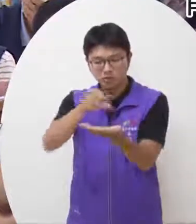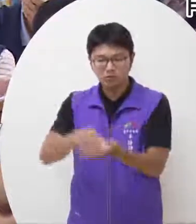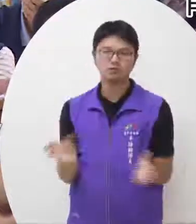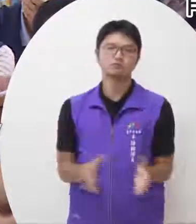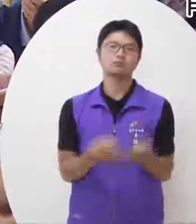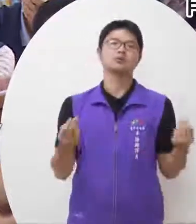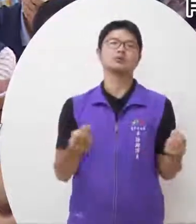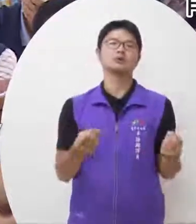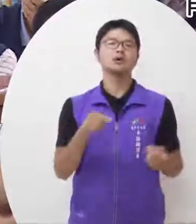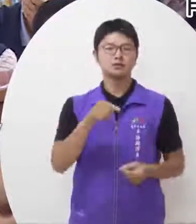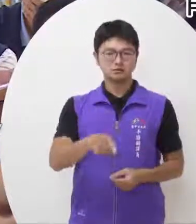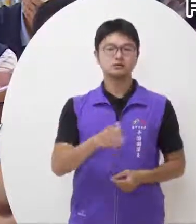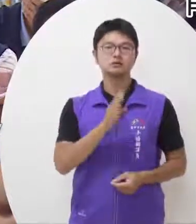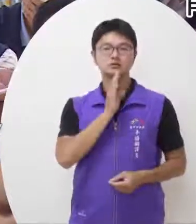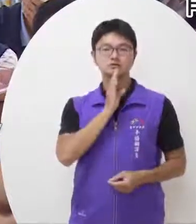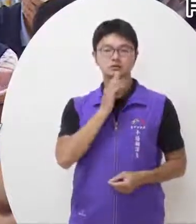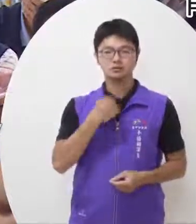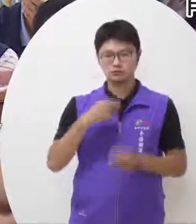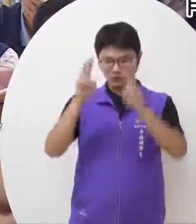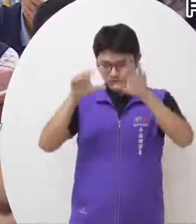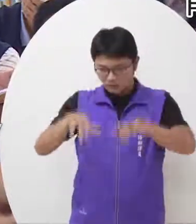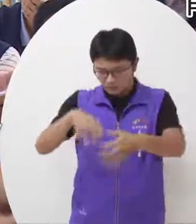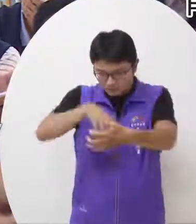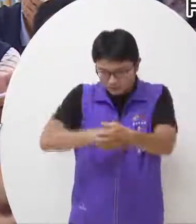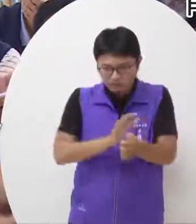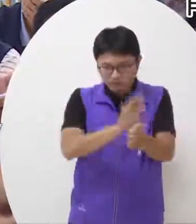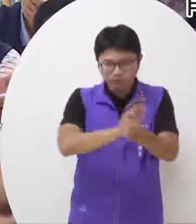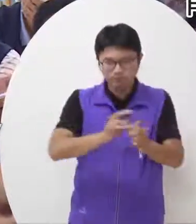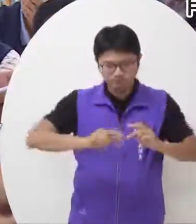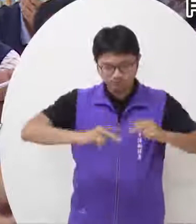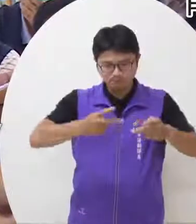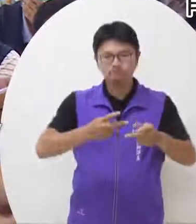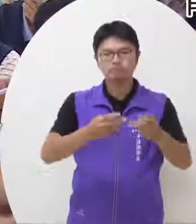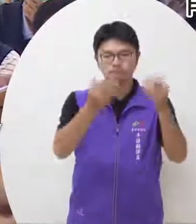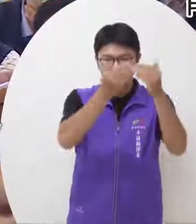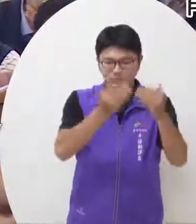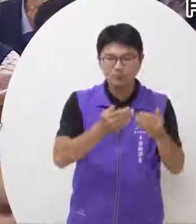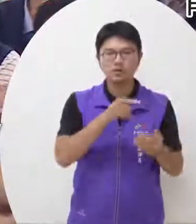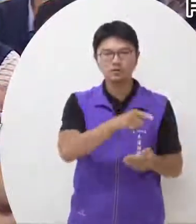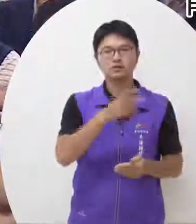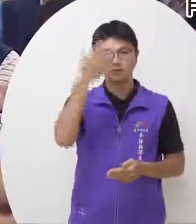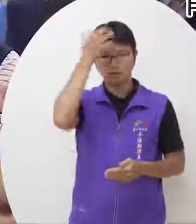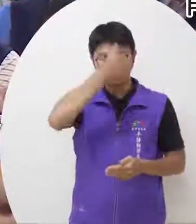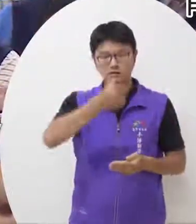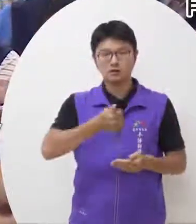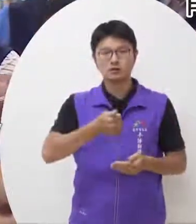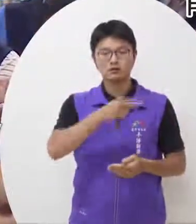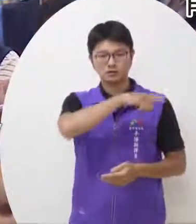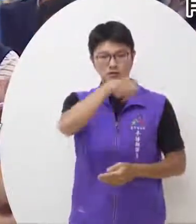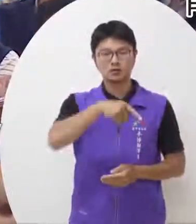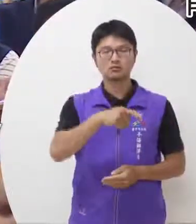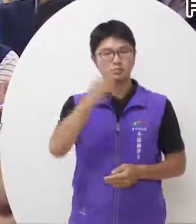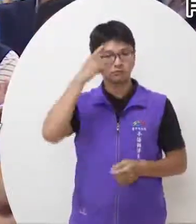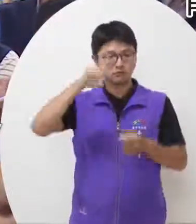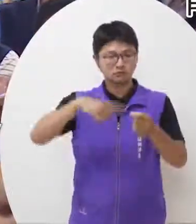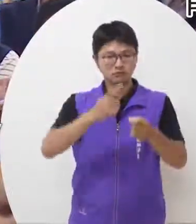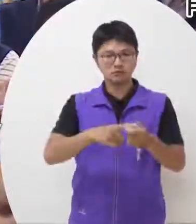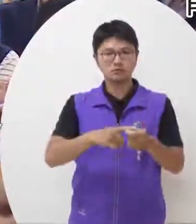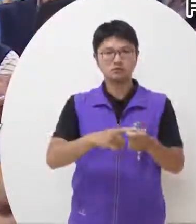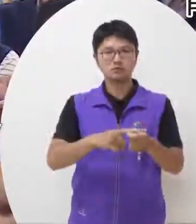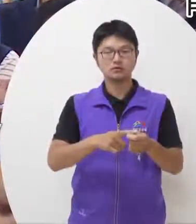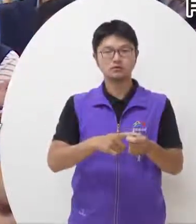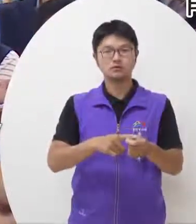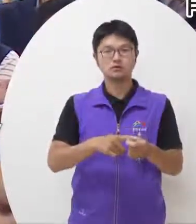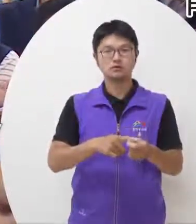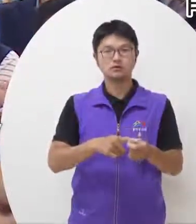张卡我们自然会从后端的系统直接去做勾机，所以长者直接就可以明年度还是一样